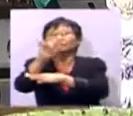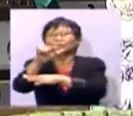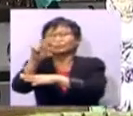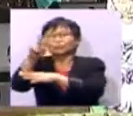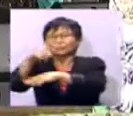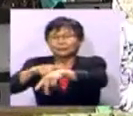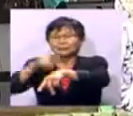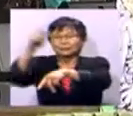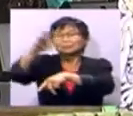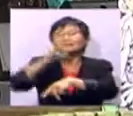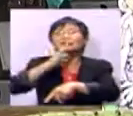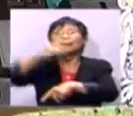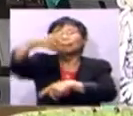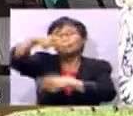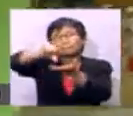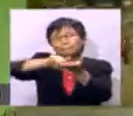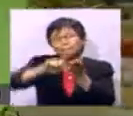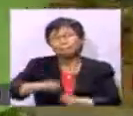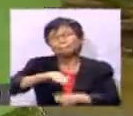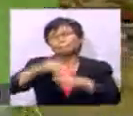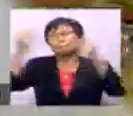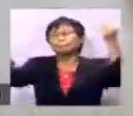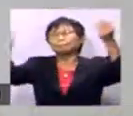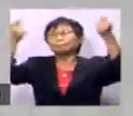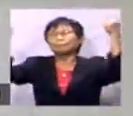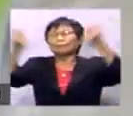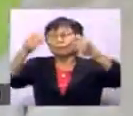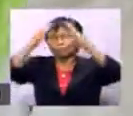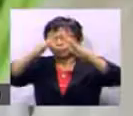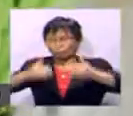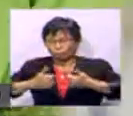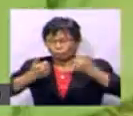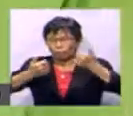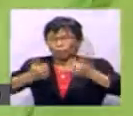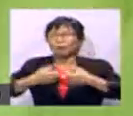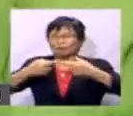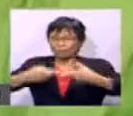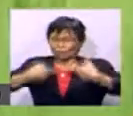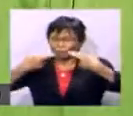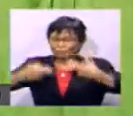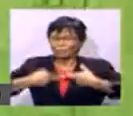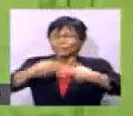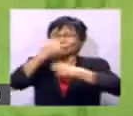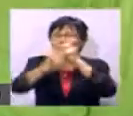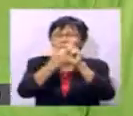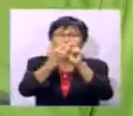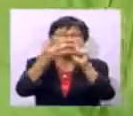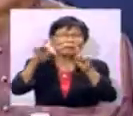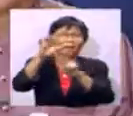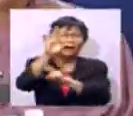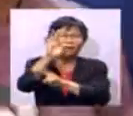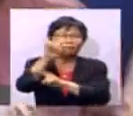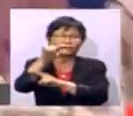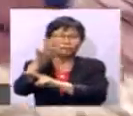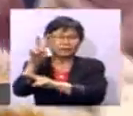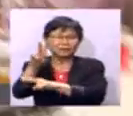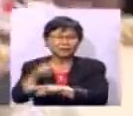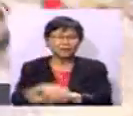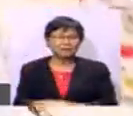depan. Beliau bercakap pada media pada majlis sambutan Rumah Terbuka Riang Ria 2018 FGV. Maybe.